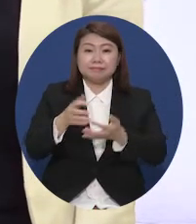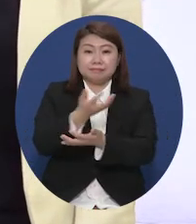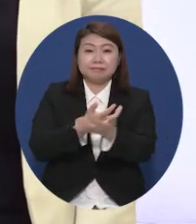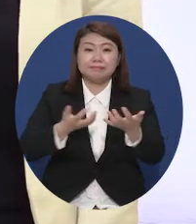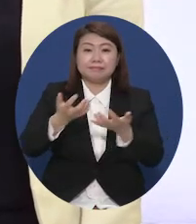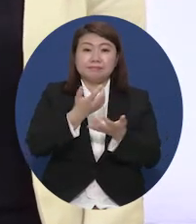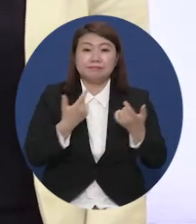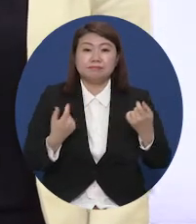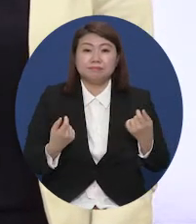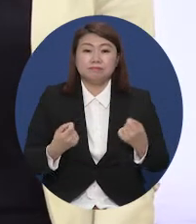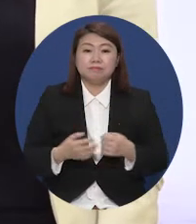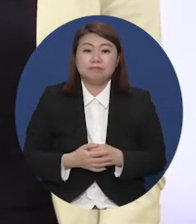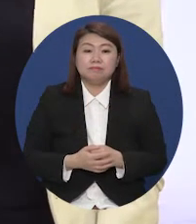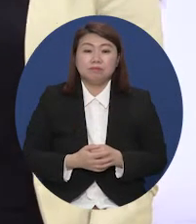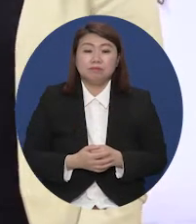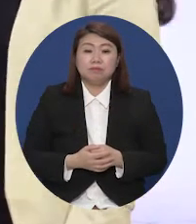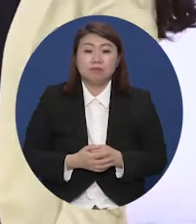아니었을까요